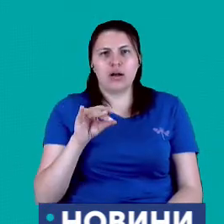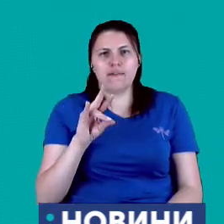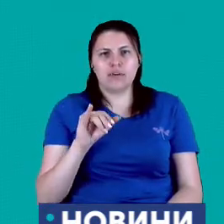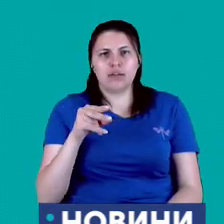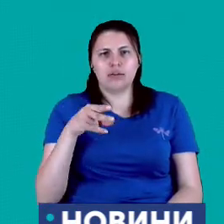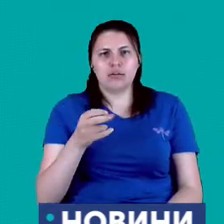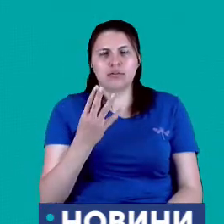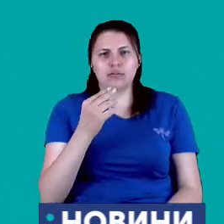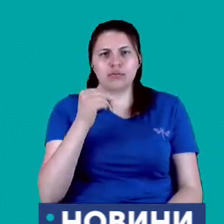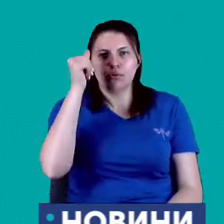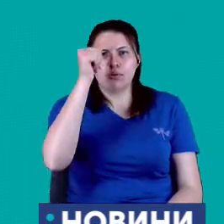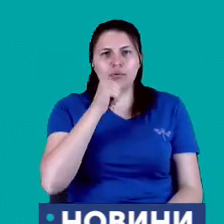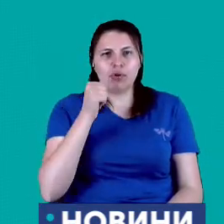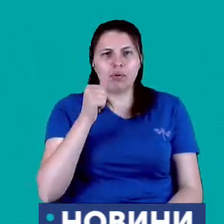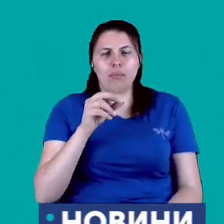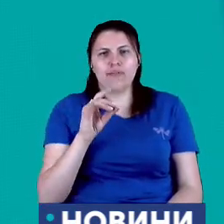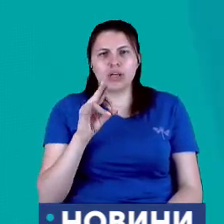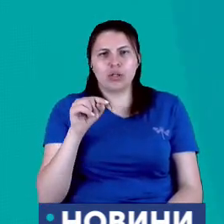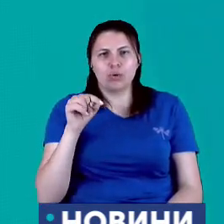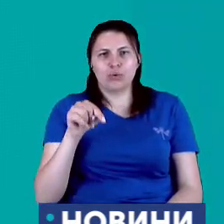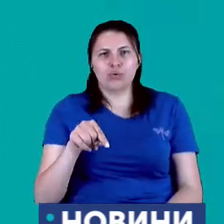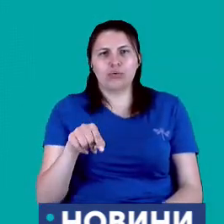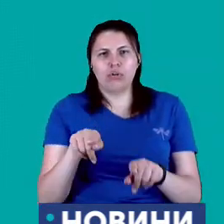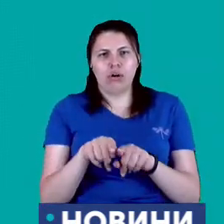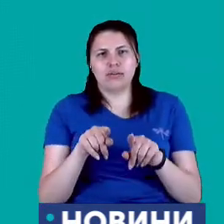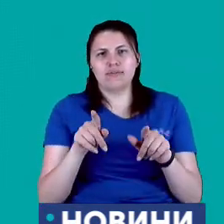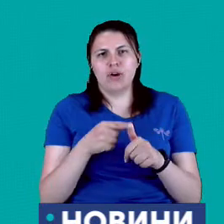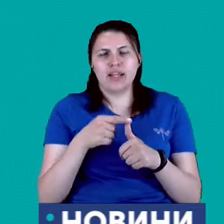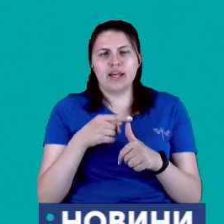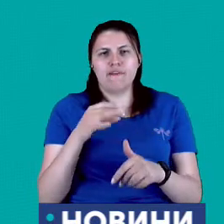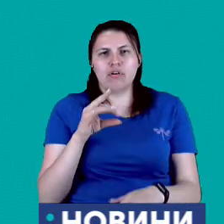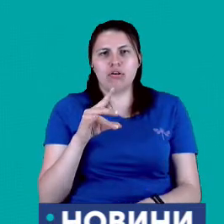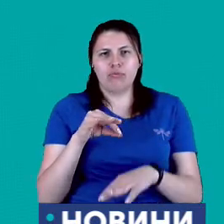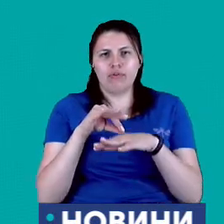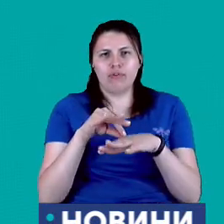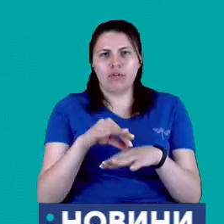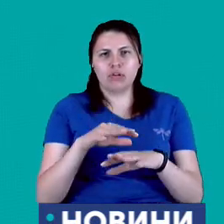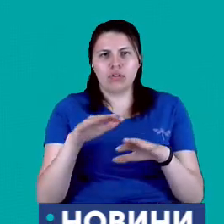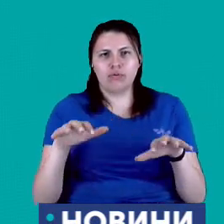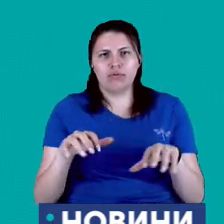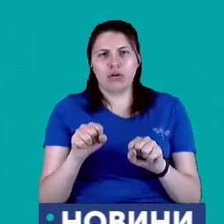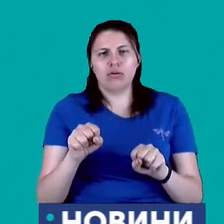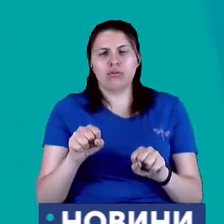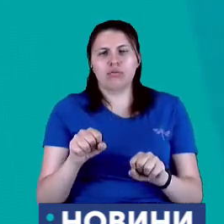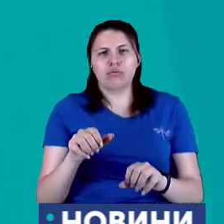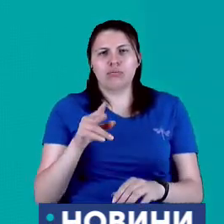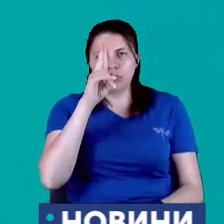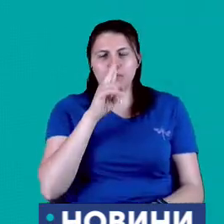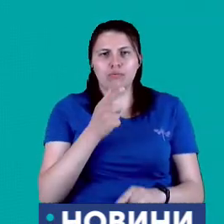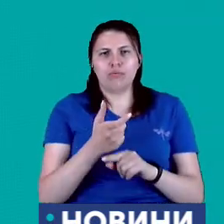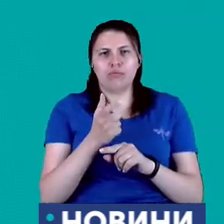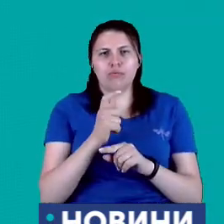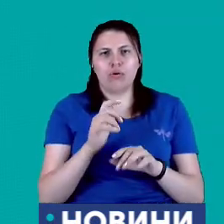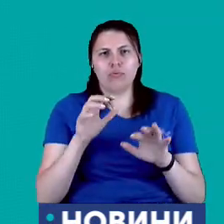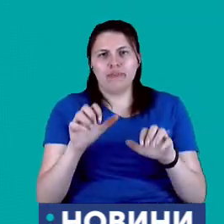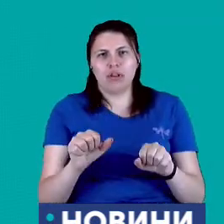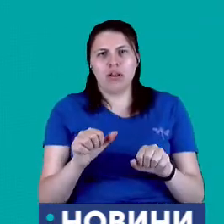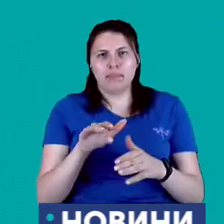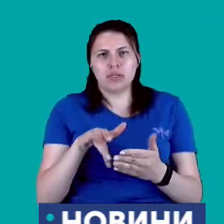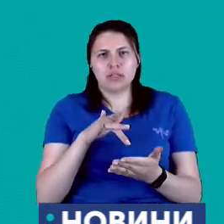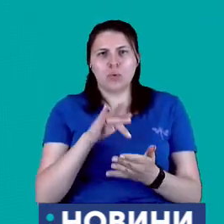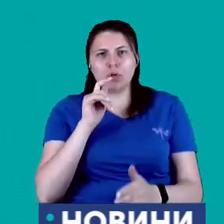року бойовики тут провели так званий референдум. Захопили владу, більше двох місяців окупували місто. Українські військові